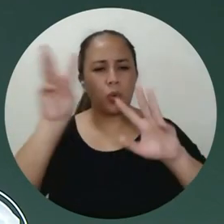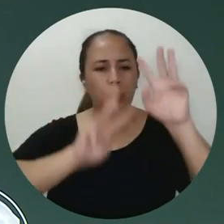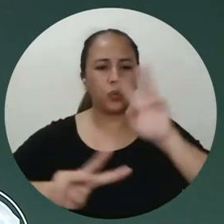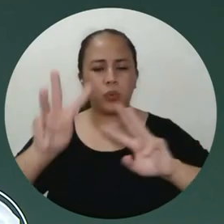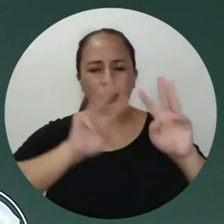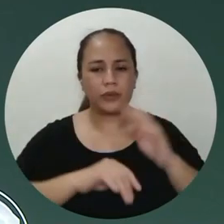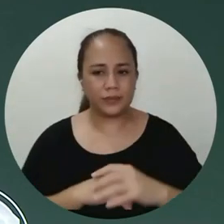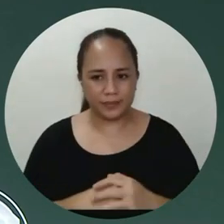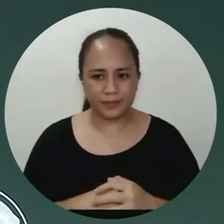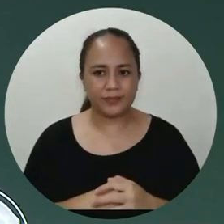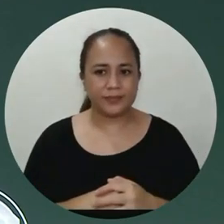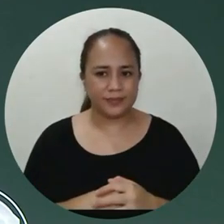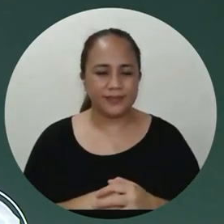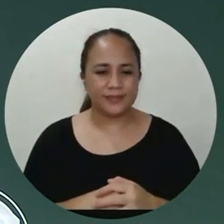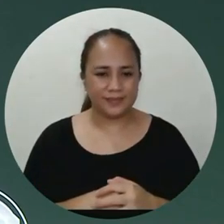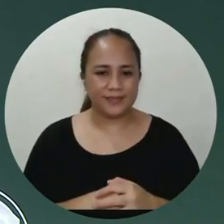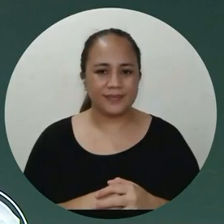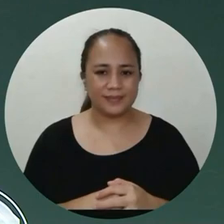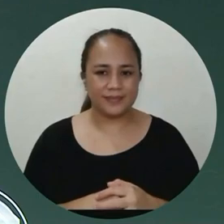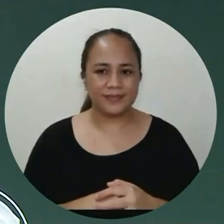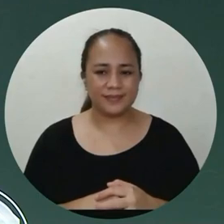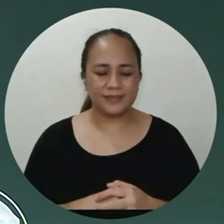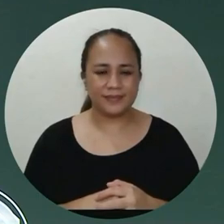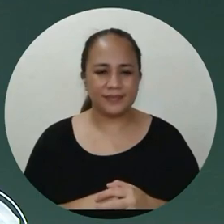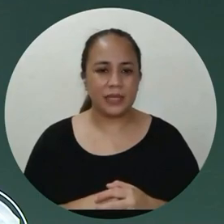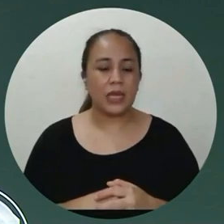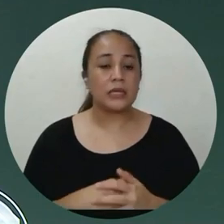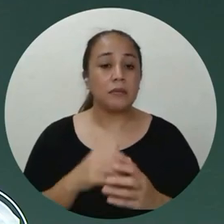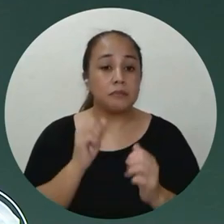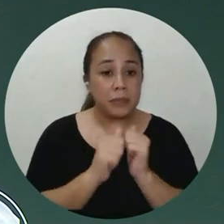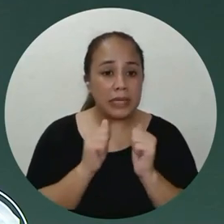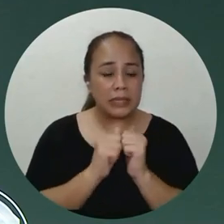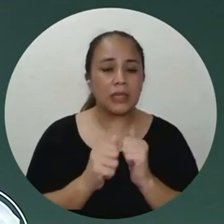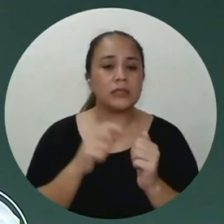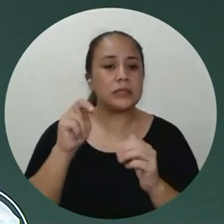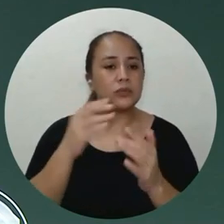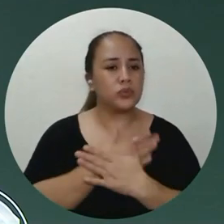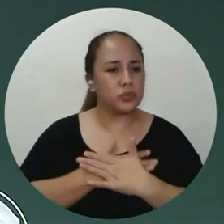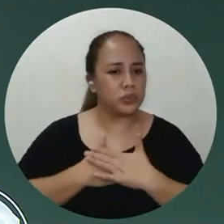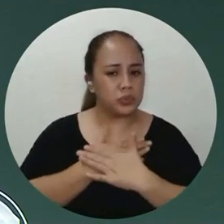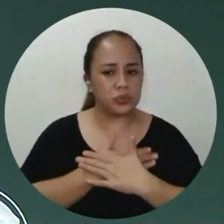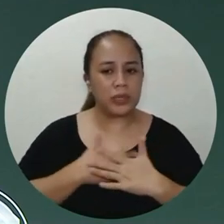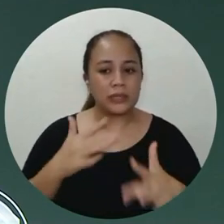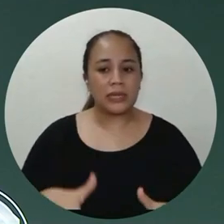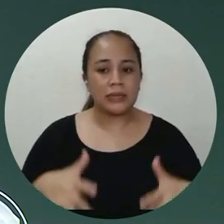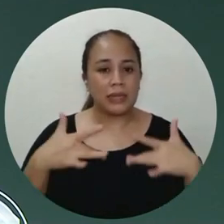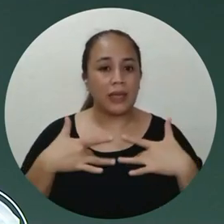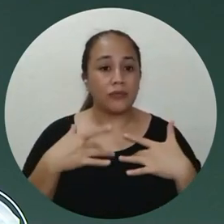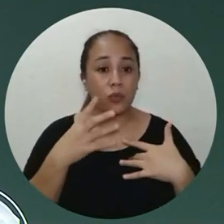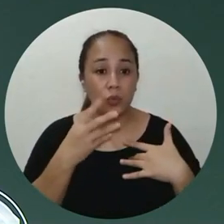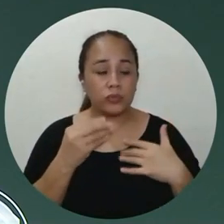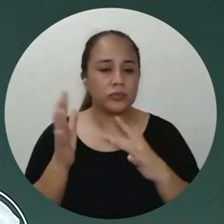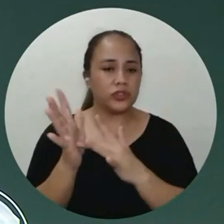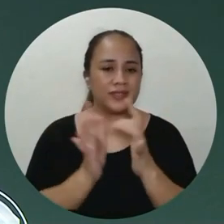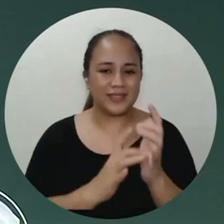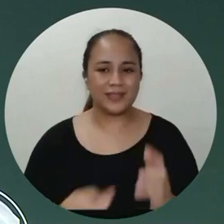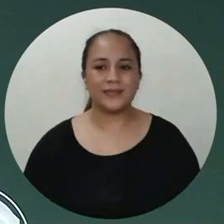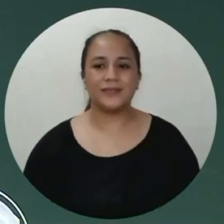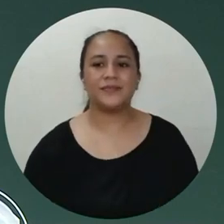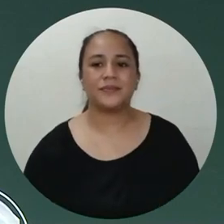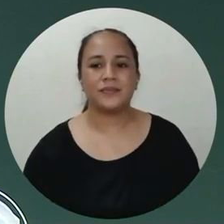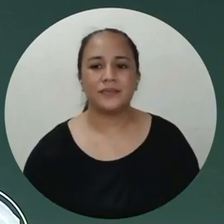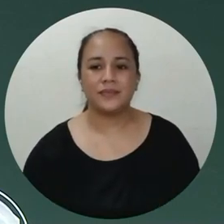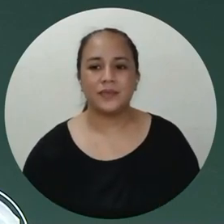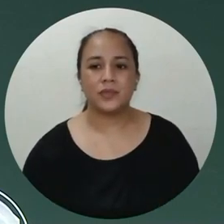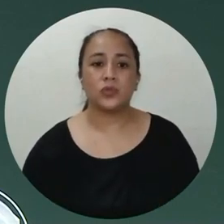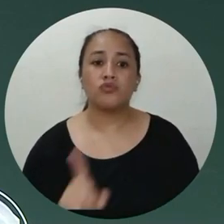예수 생명을 누려라 그랬어요. In other words, it means to enjoy the life of Jesus. 참 평안. The true peace.